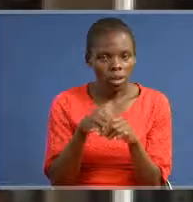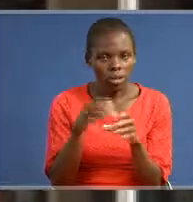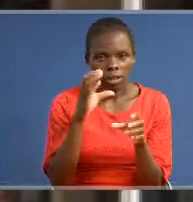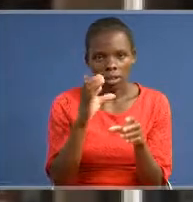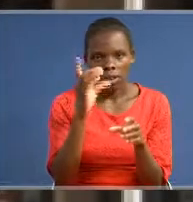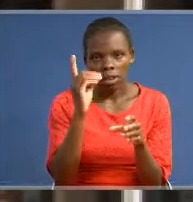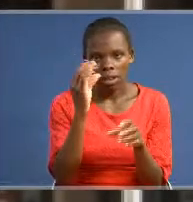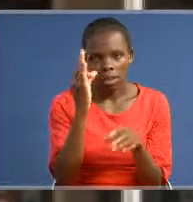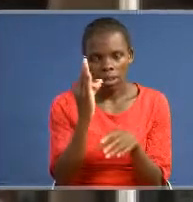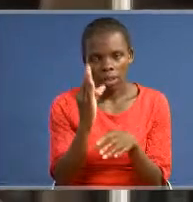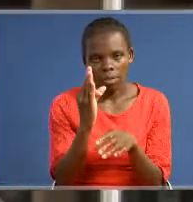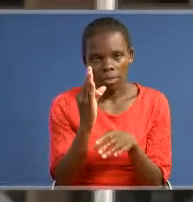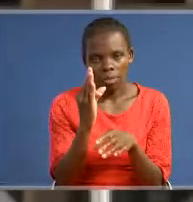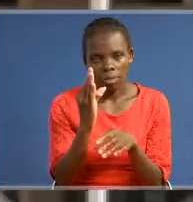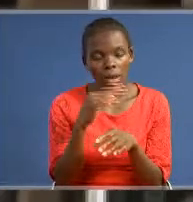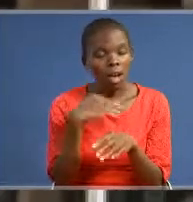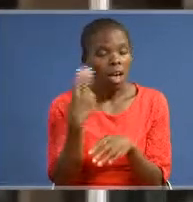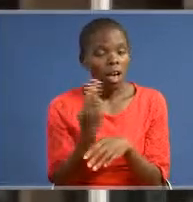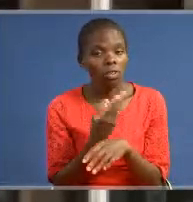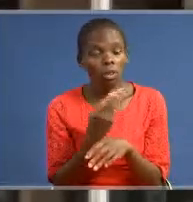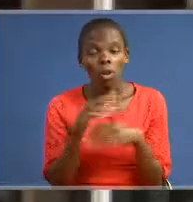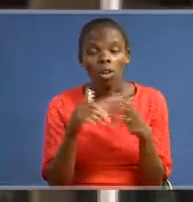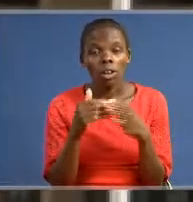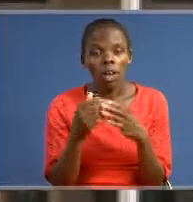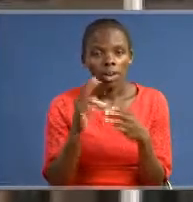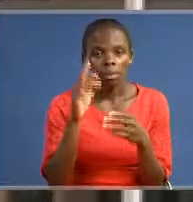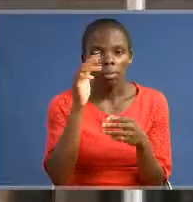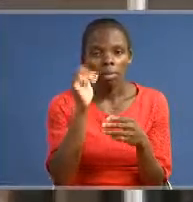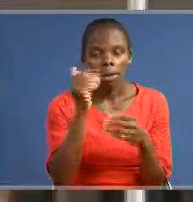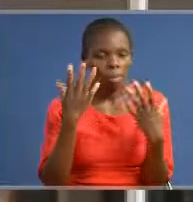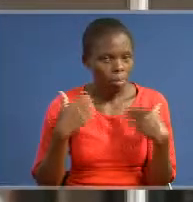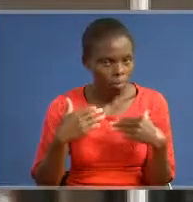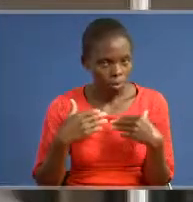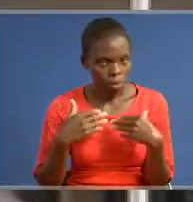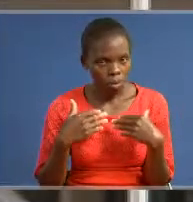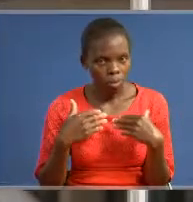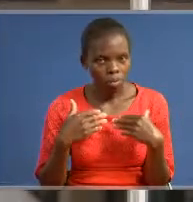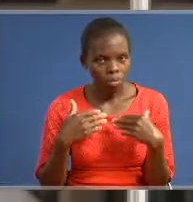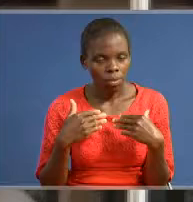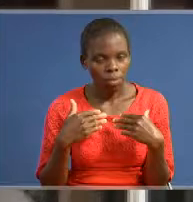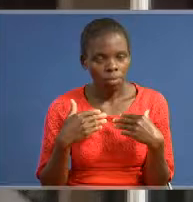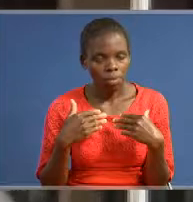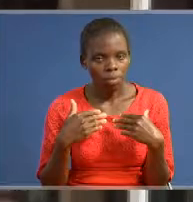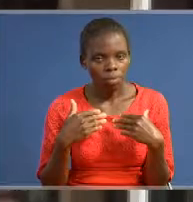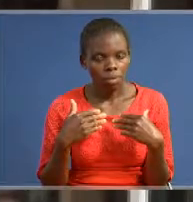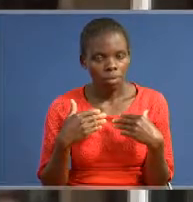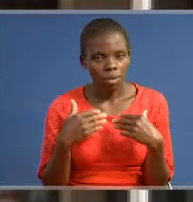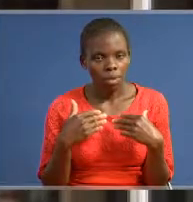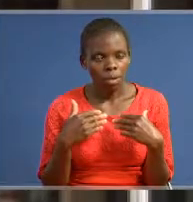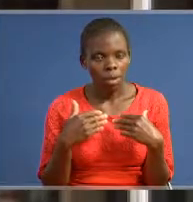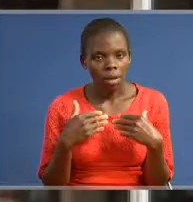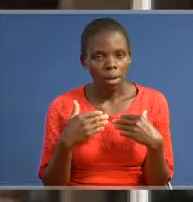CDF. Kwa maana sisi wote ni wana Kibra, si ndio? Sisi wote ni wana Kibra. Kwa hivyo